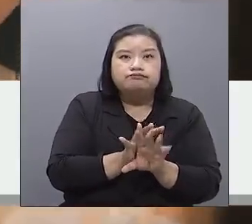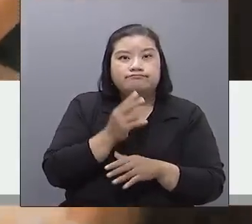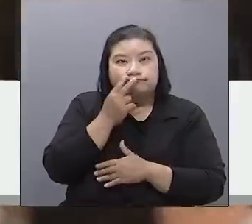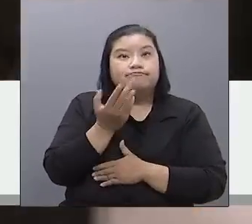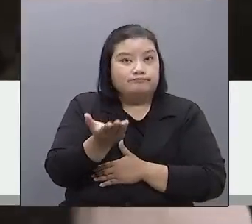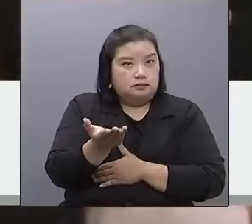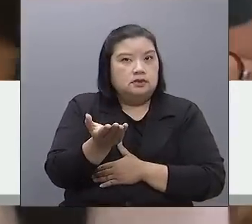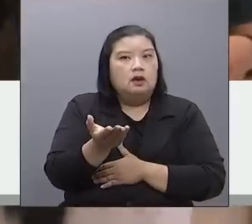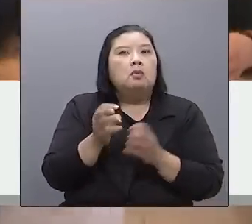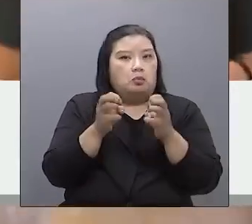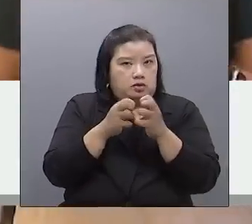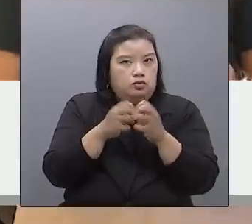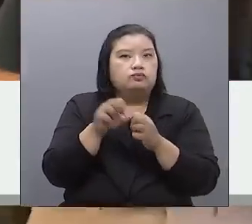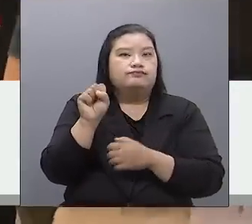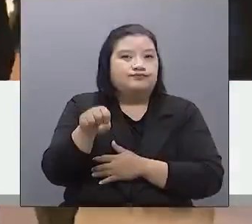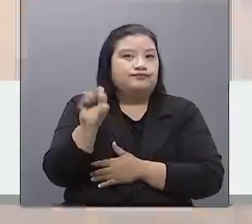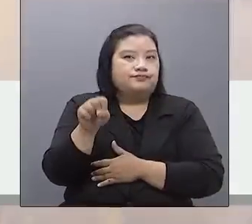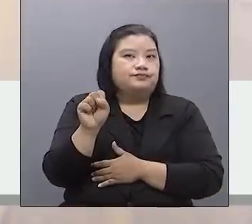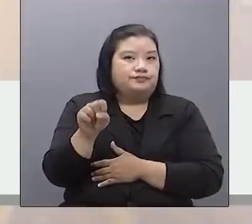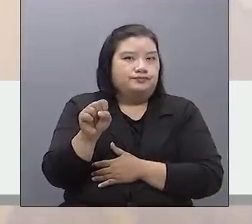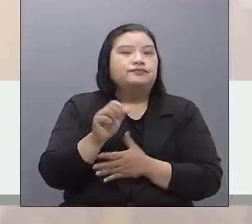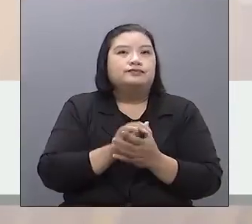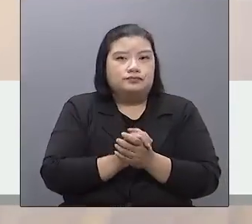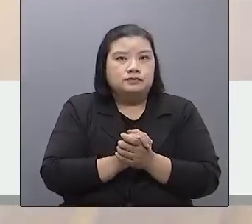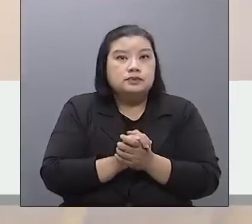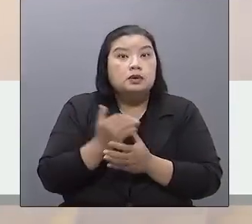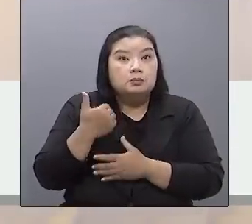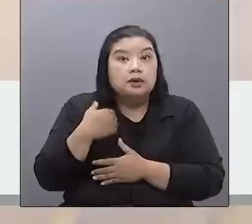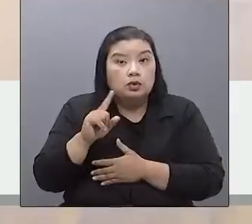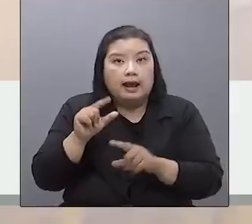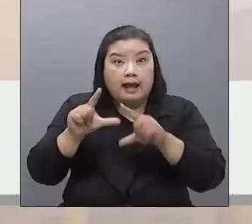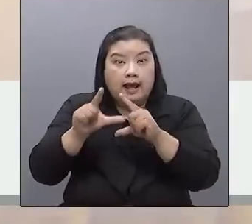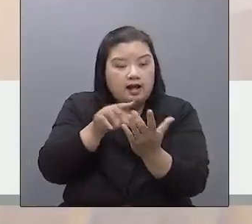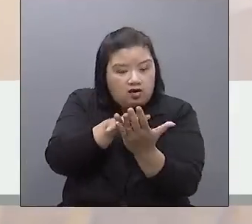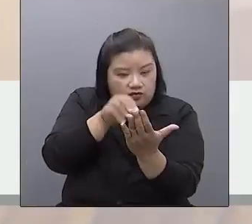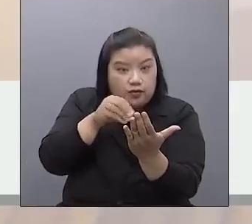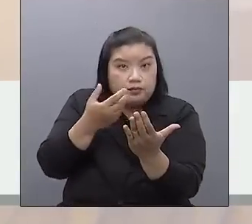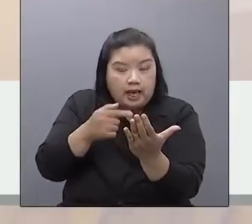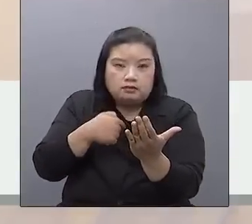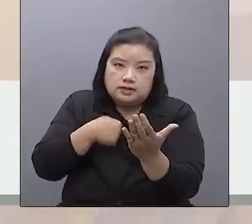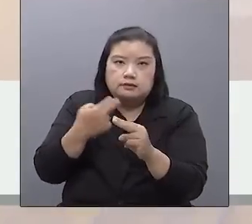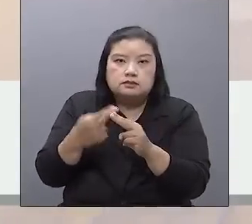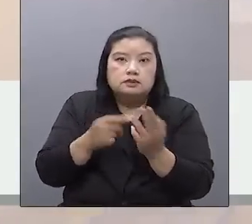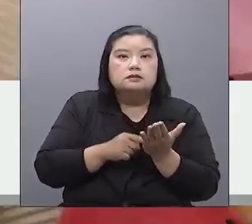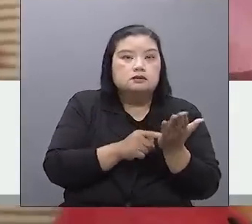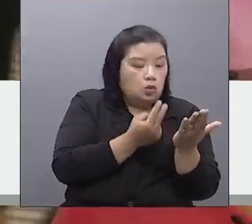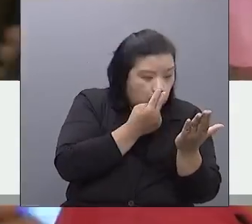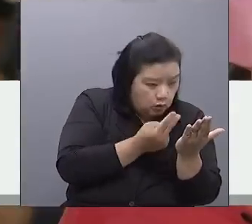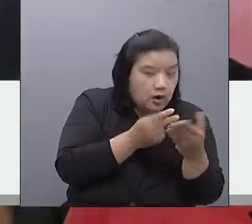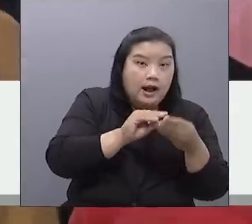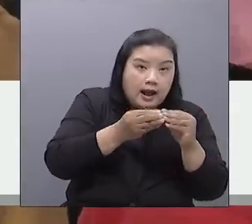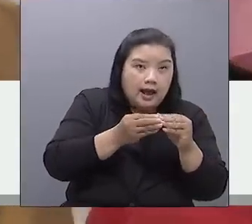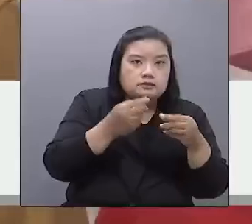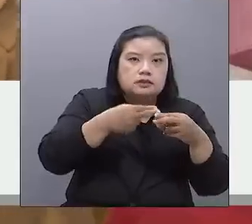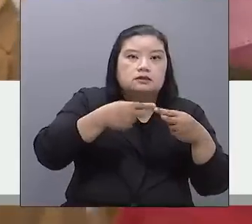เกิดความวุ่นวายเกิดขึ้นแน่นอนซึ่งเกิดการสแกน QR code ไปตรวจสอบสิทธิ์การเลือกตั้งทั้งลำดับเลขที่รว